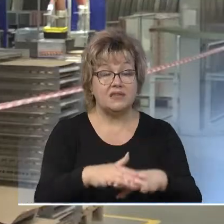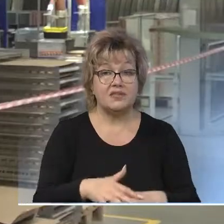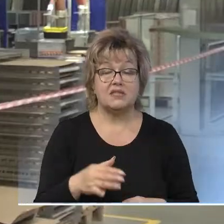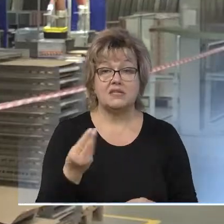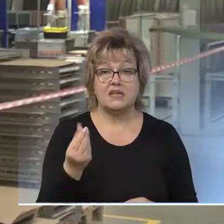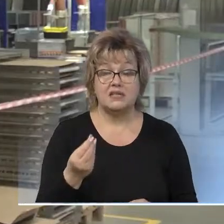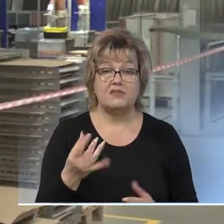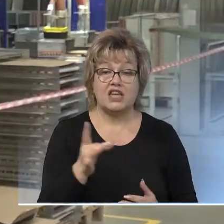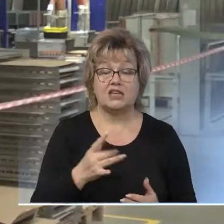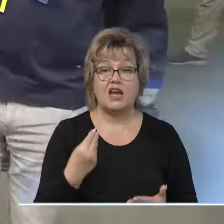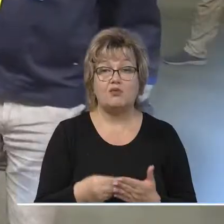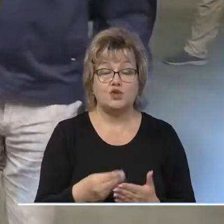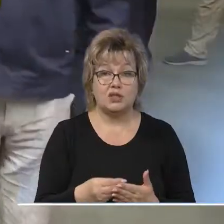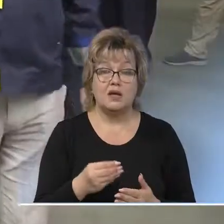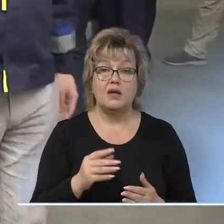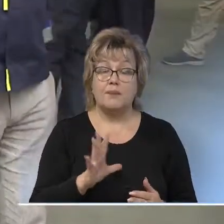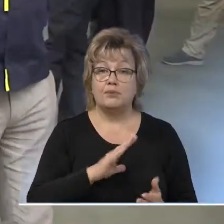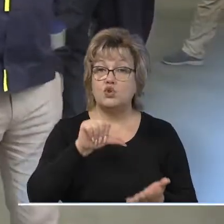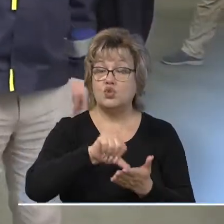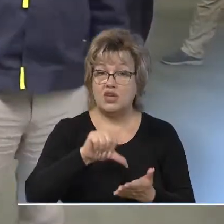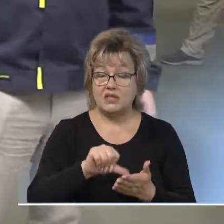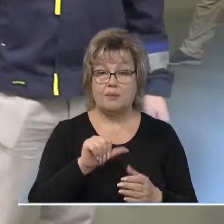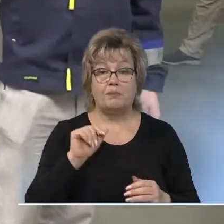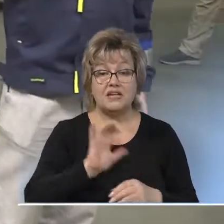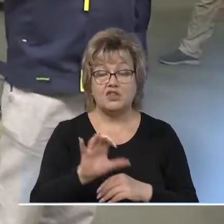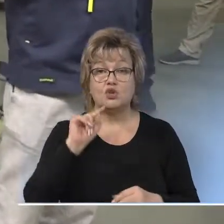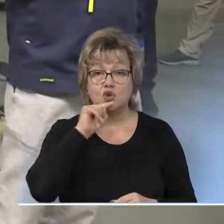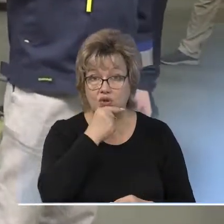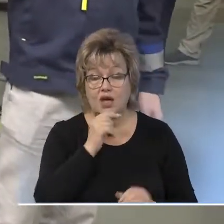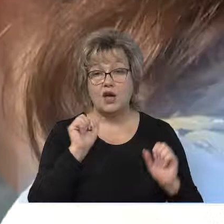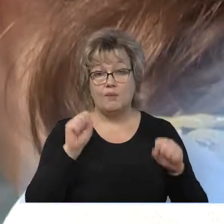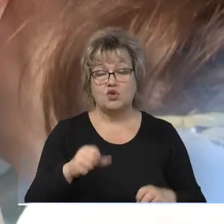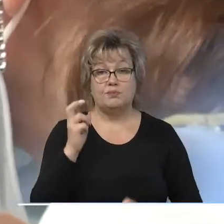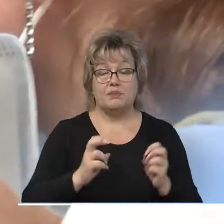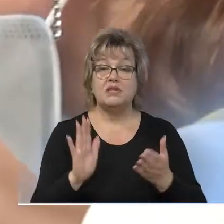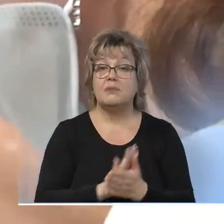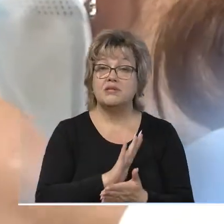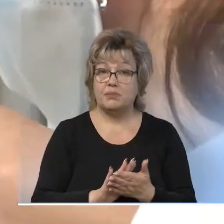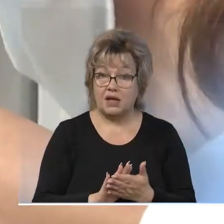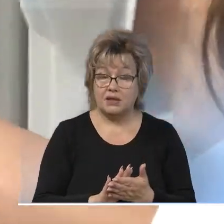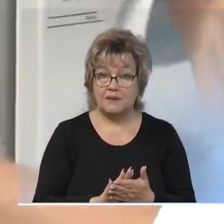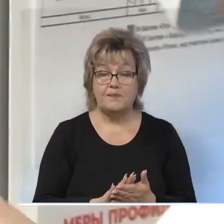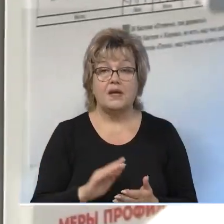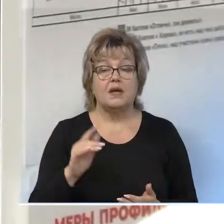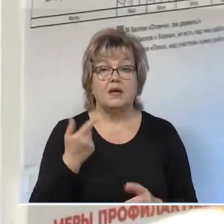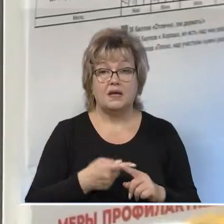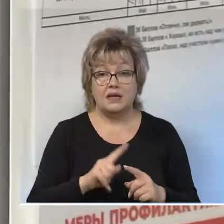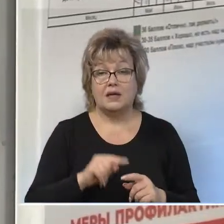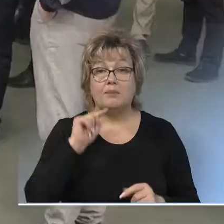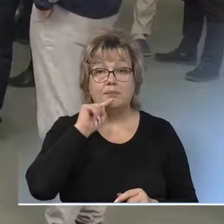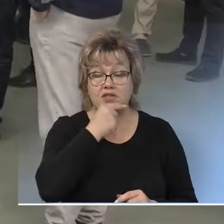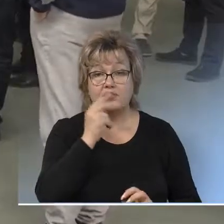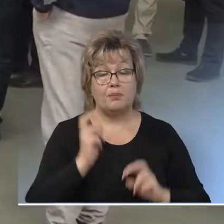из средств регионального бюджета. Стать участником нацпроекта «Производительность труда» предприятие может совершенно бесплатно. К тому же